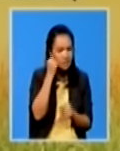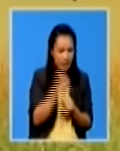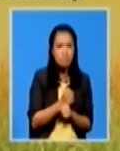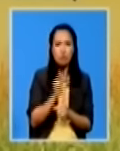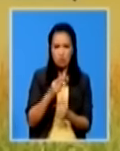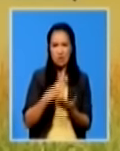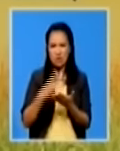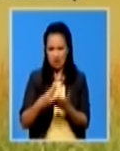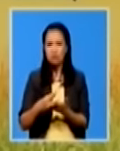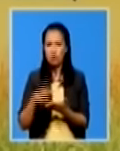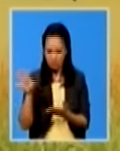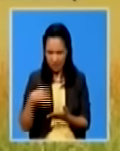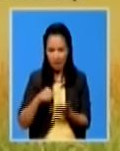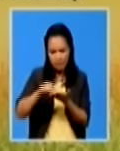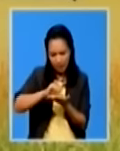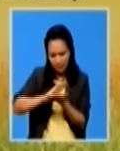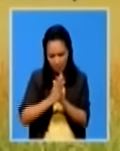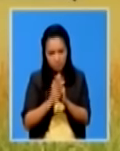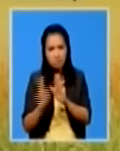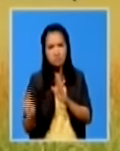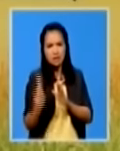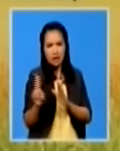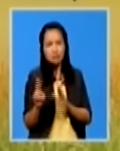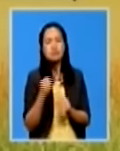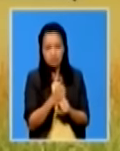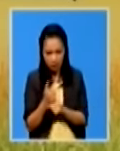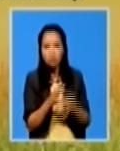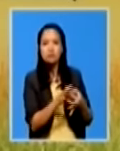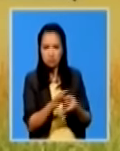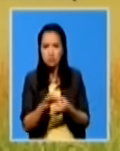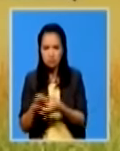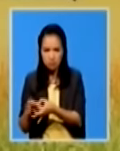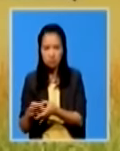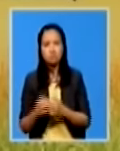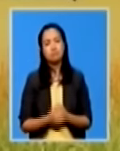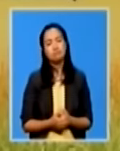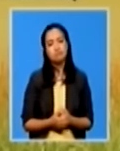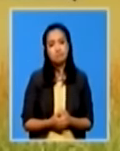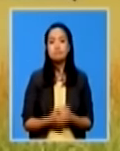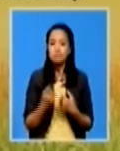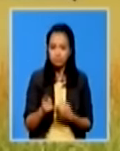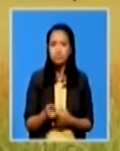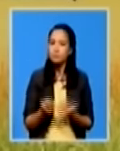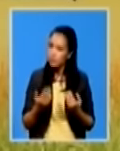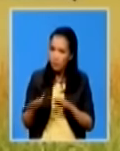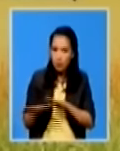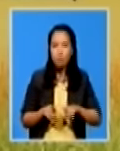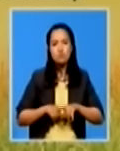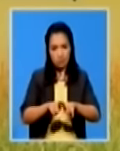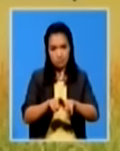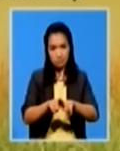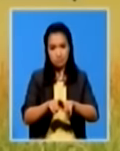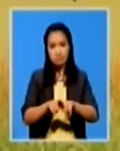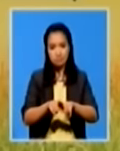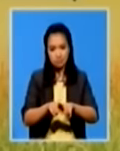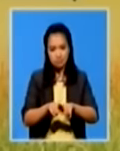าไม่มีการมาปรับแก้ประยุกต์ใช้มันไปไม่ได้หมดอ่ะมันถึงแก้ปัญหาอะไรไม่ได้สักอย่างนะครับเราต้องมาด้วยกันนะครับเดิน